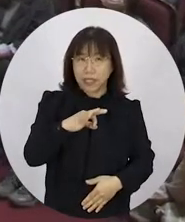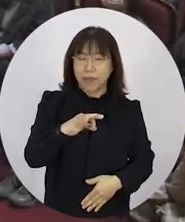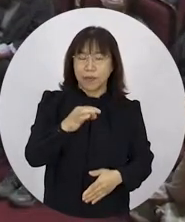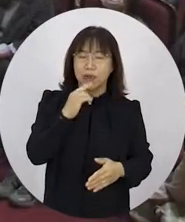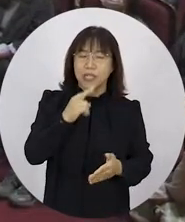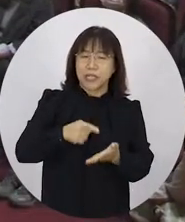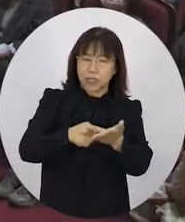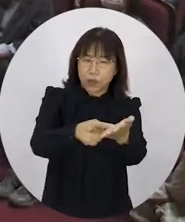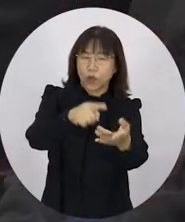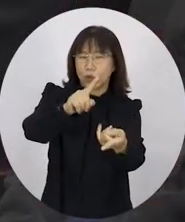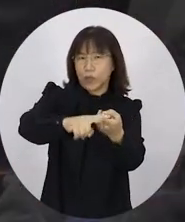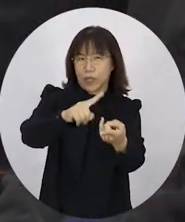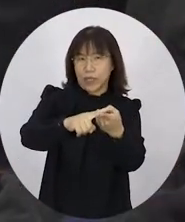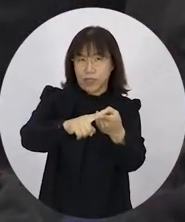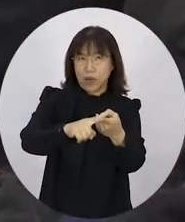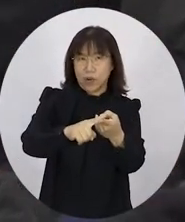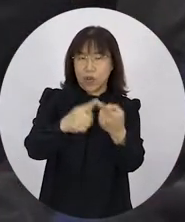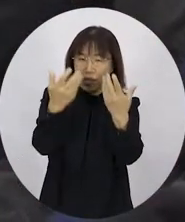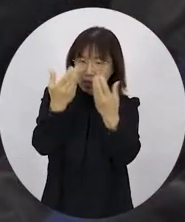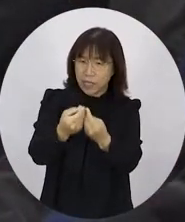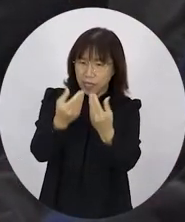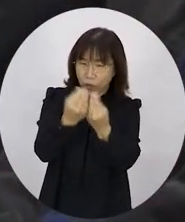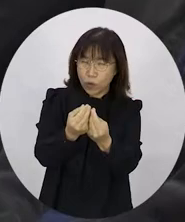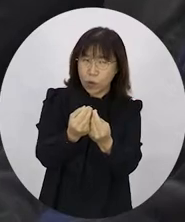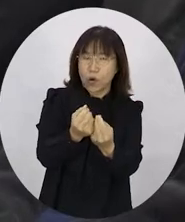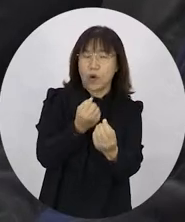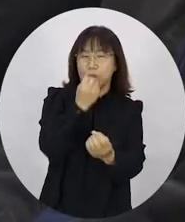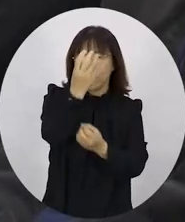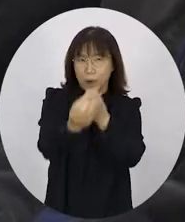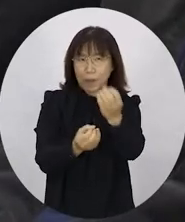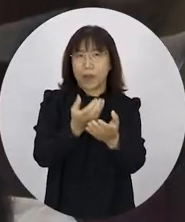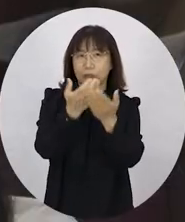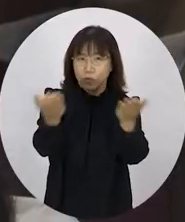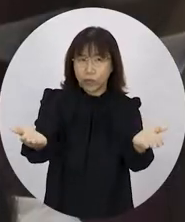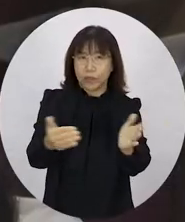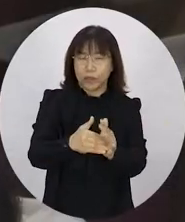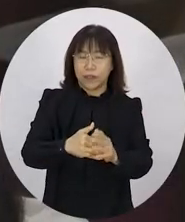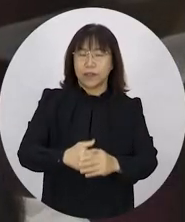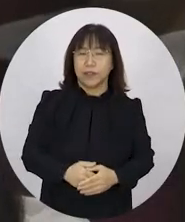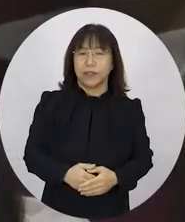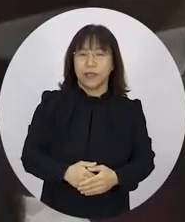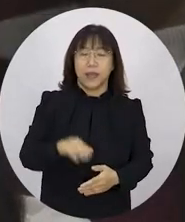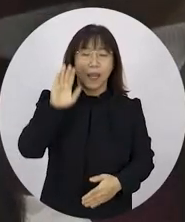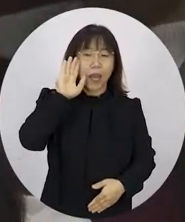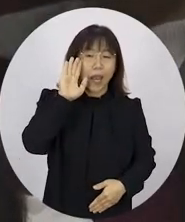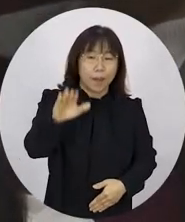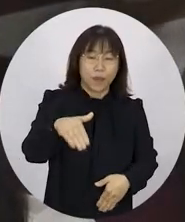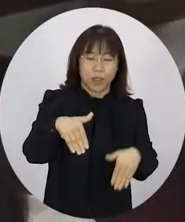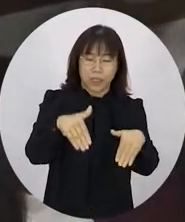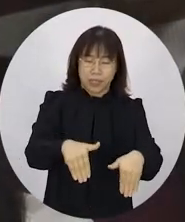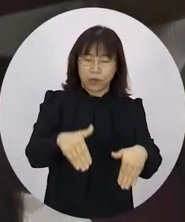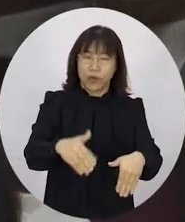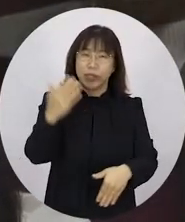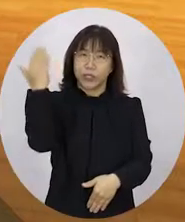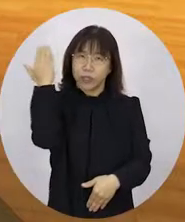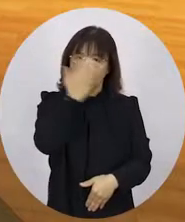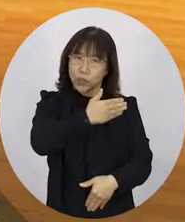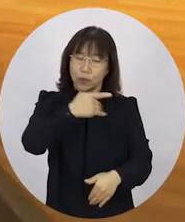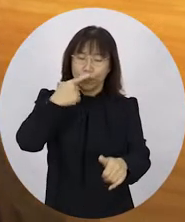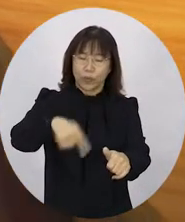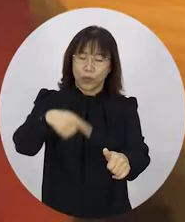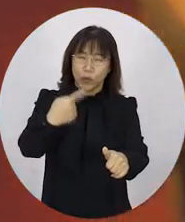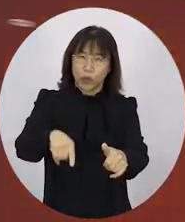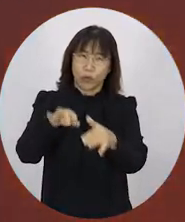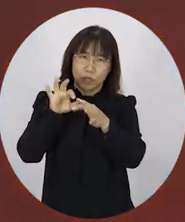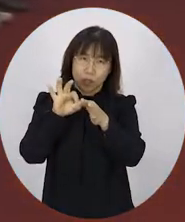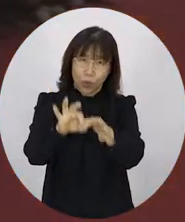대해 실제 사례를 소개하며 실질적인 강의를 진행했습니다. 강서구는 앞으로도 전 직원 대상 청렴 교육